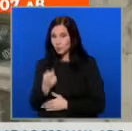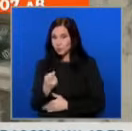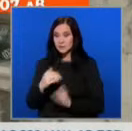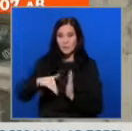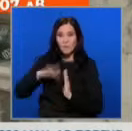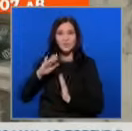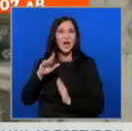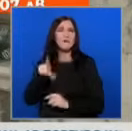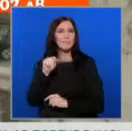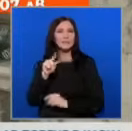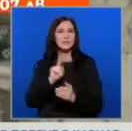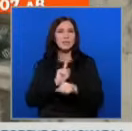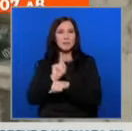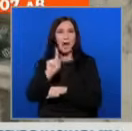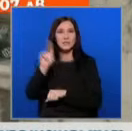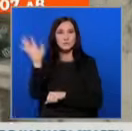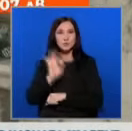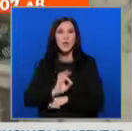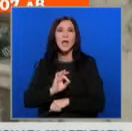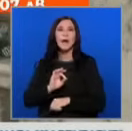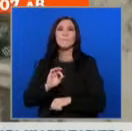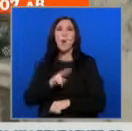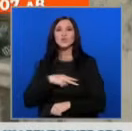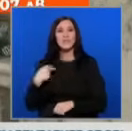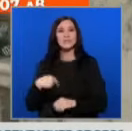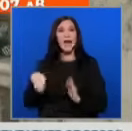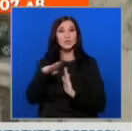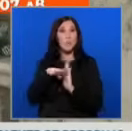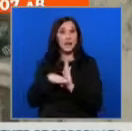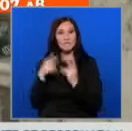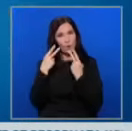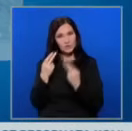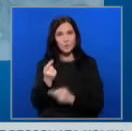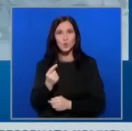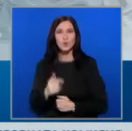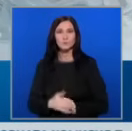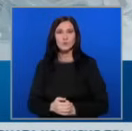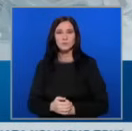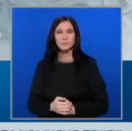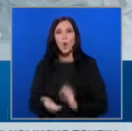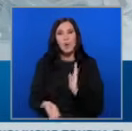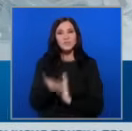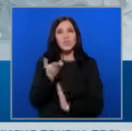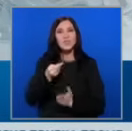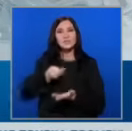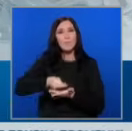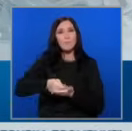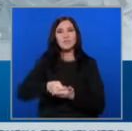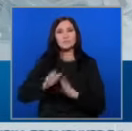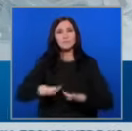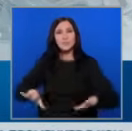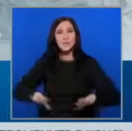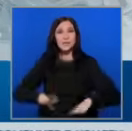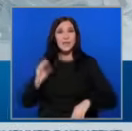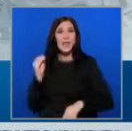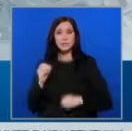повишава пенсията с 11% по швейцарското правило. Вижте и подробностите. Ръст на заплати в детски градини и ясли,